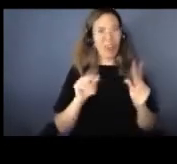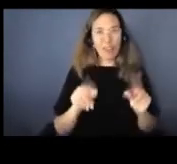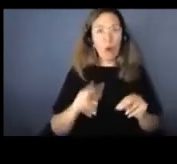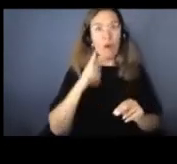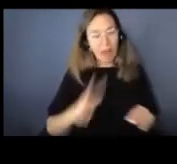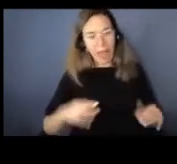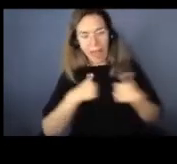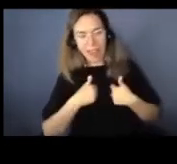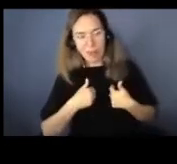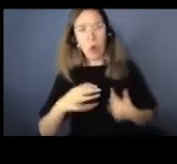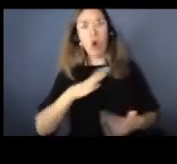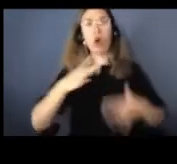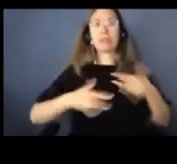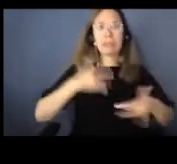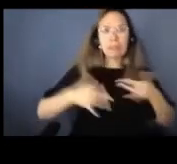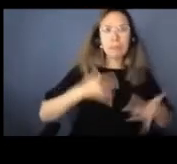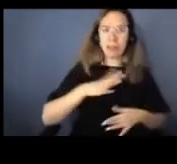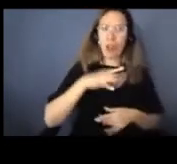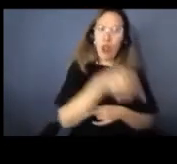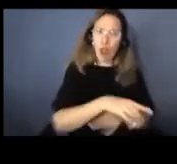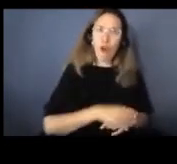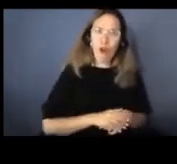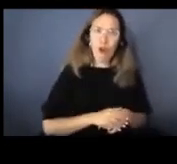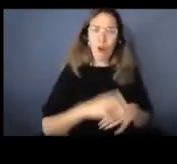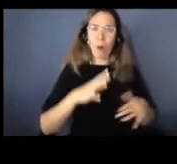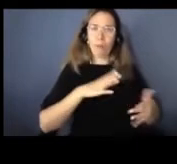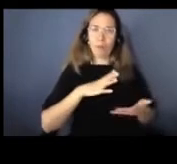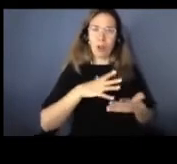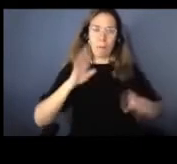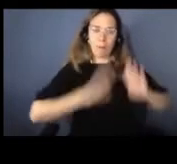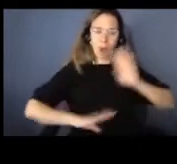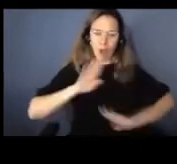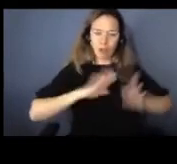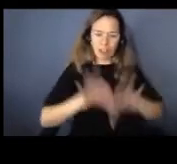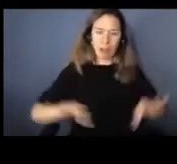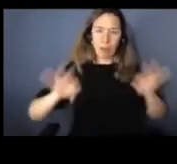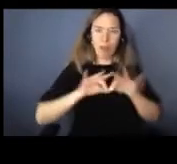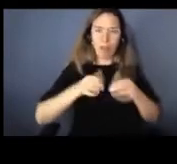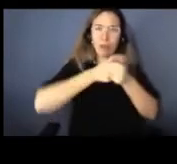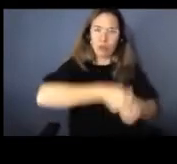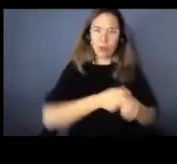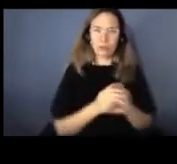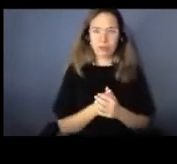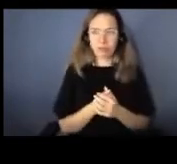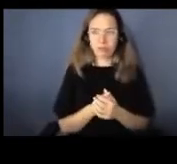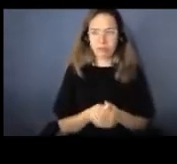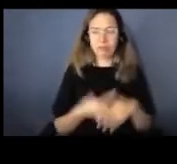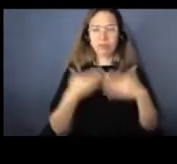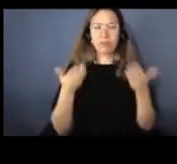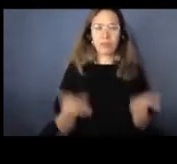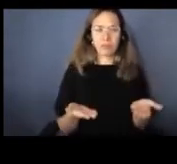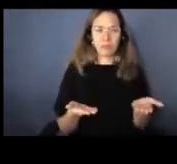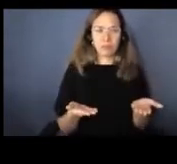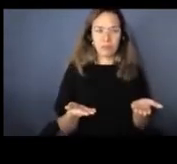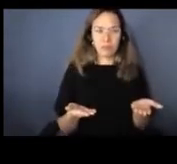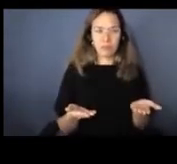des êtres doués de sensibilité. Et ils ont des impératifs biologiques. Et on nous dit aussi que,